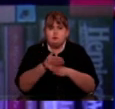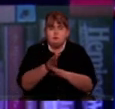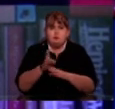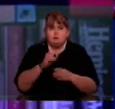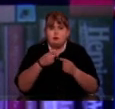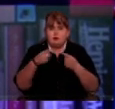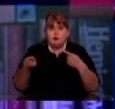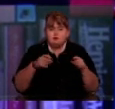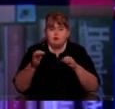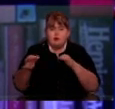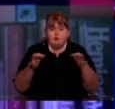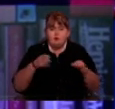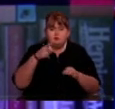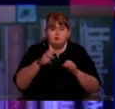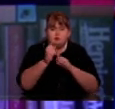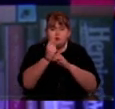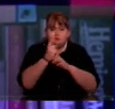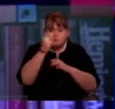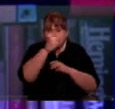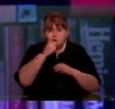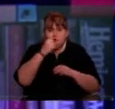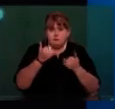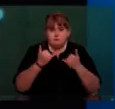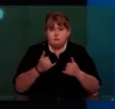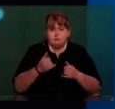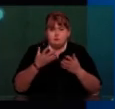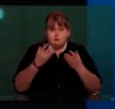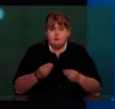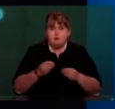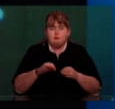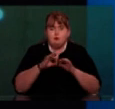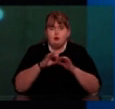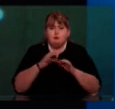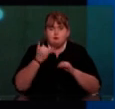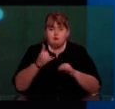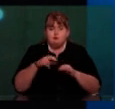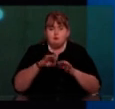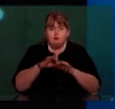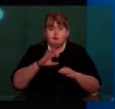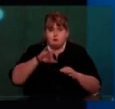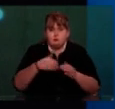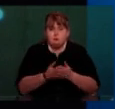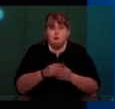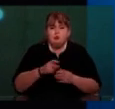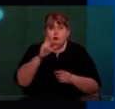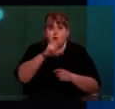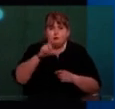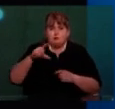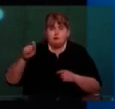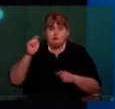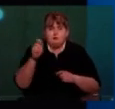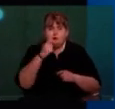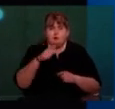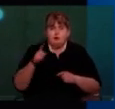с 2011 года по сей день в стране продолжается гражданская война, которая привела